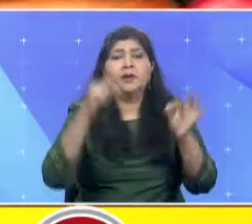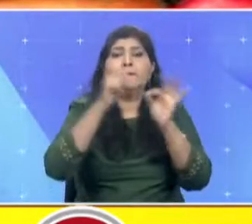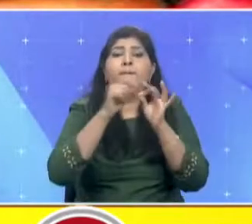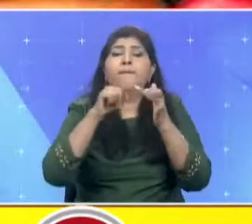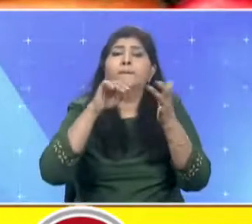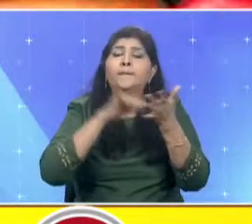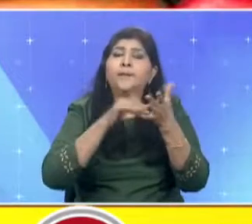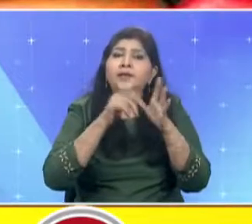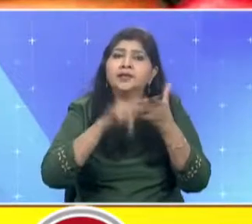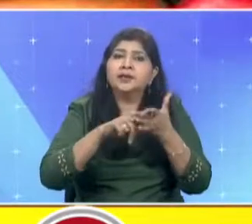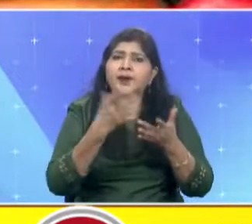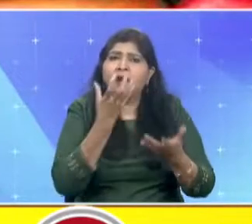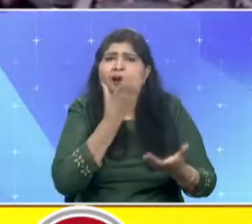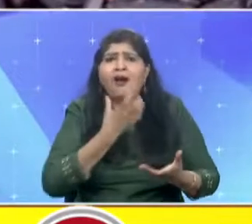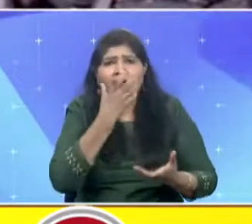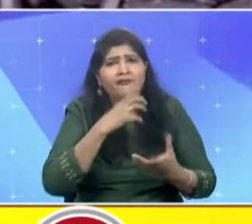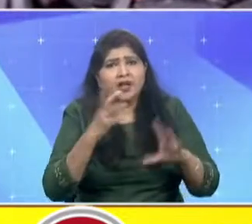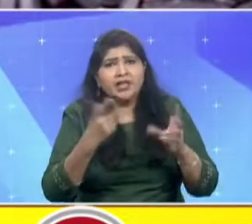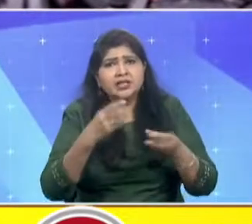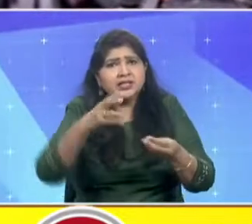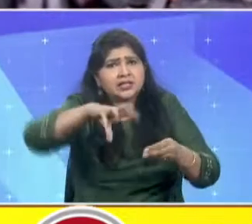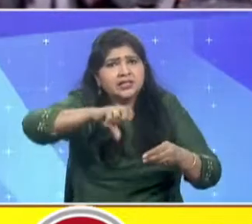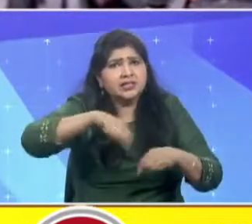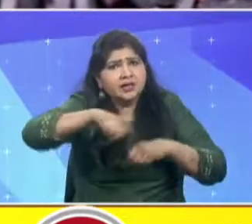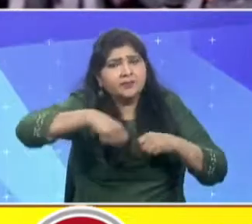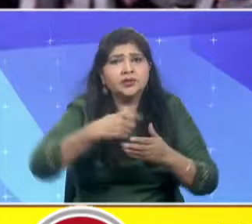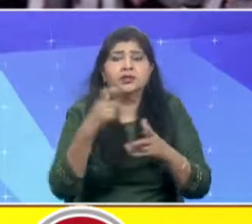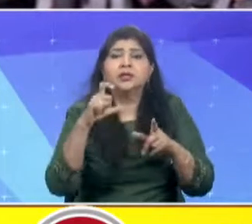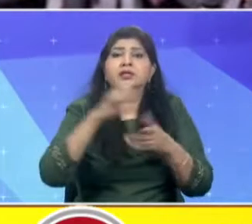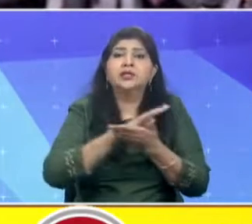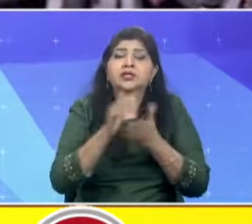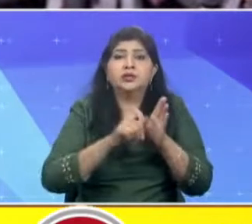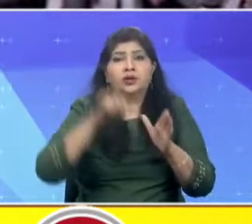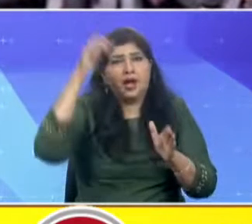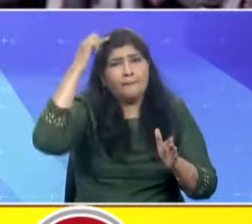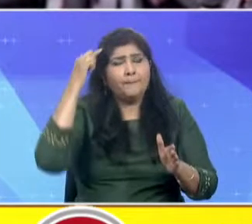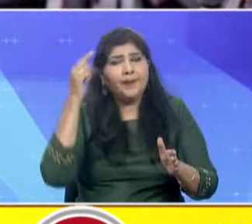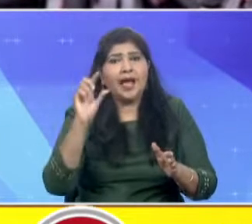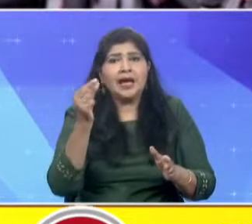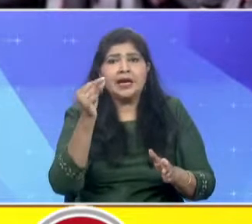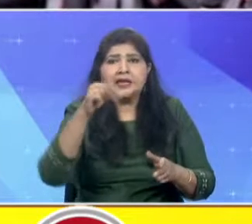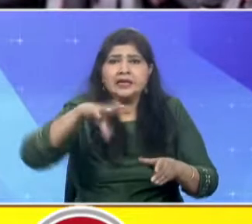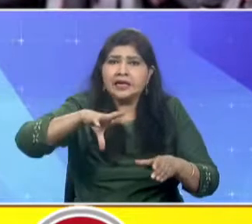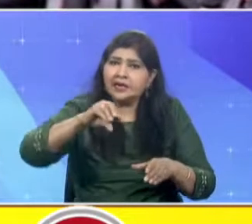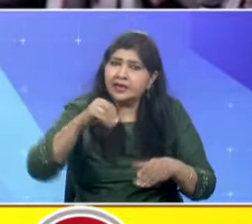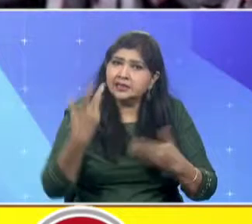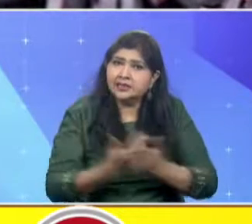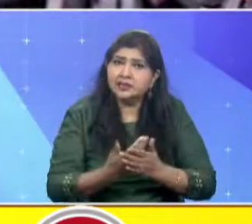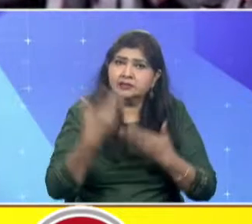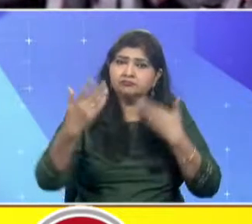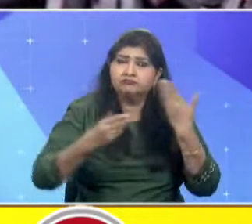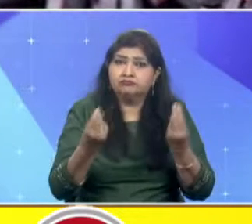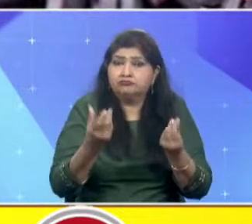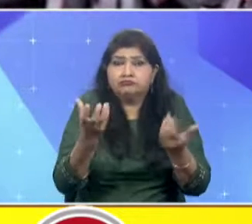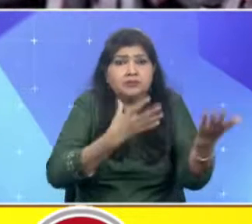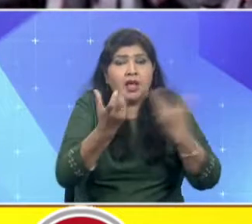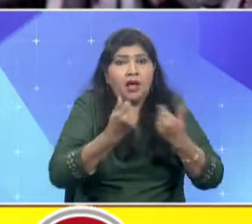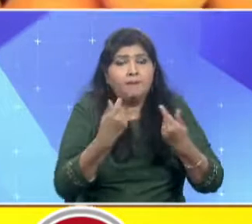बीजापुर की फल सब्जियां हो और चंदौली का ब्लैक राइस, सबका एक्सपोर्ट बढ़ रहा